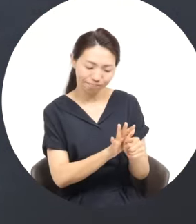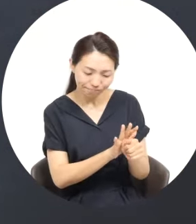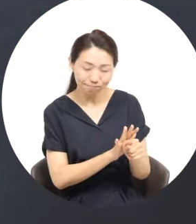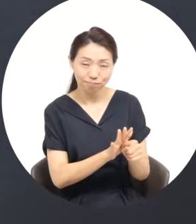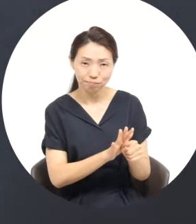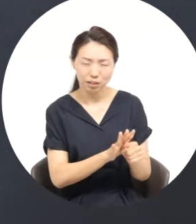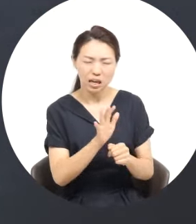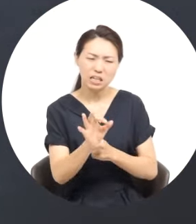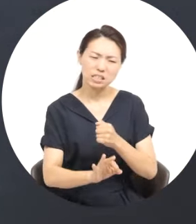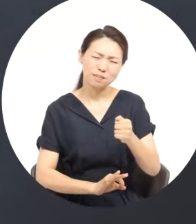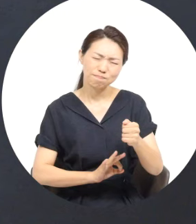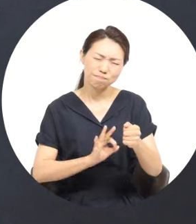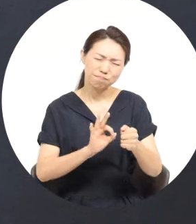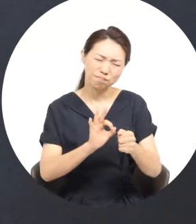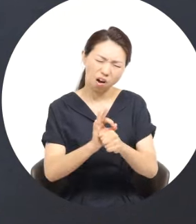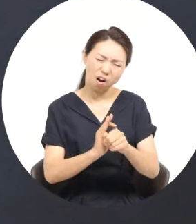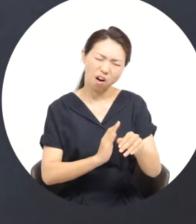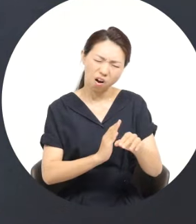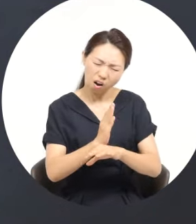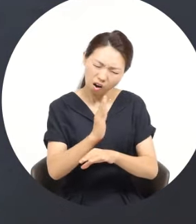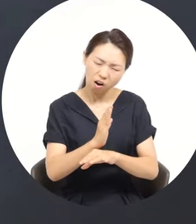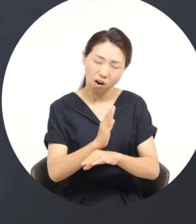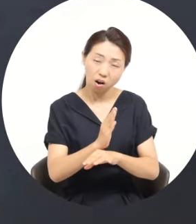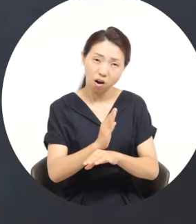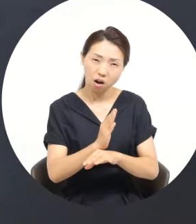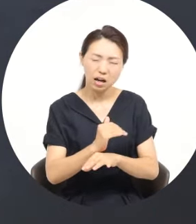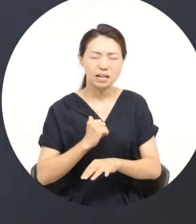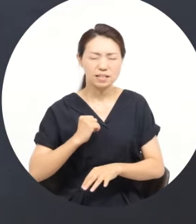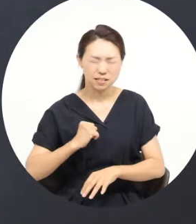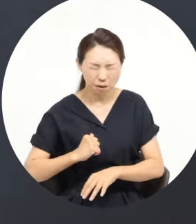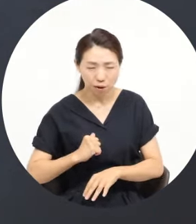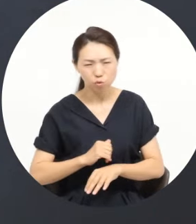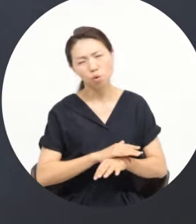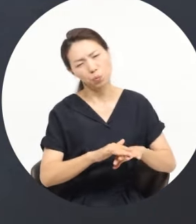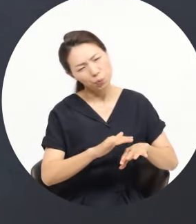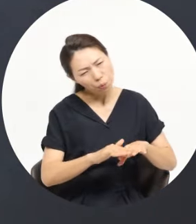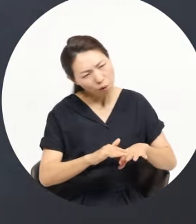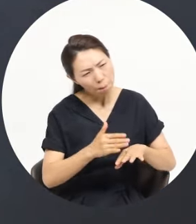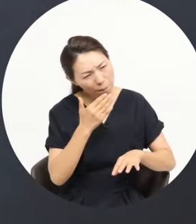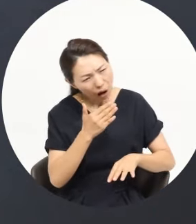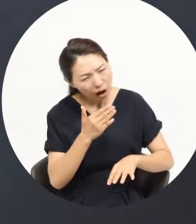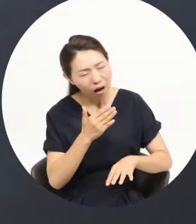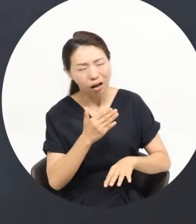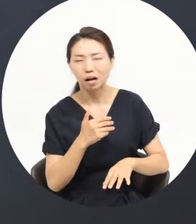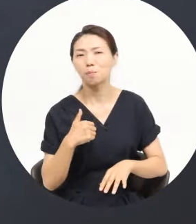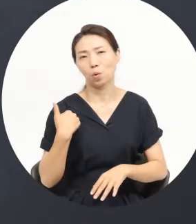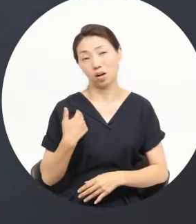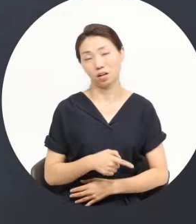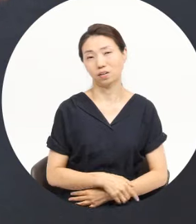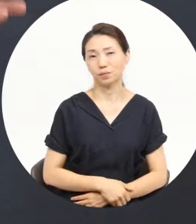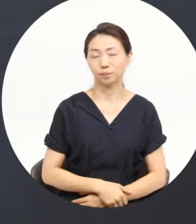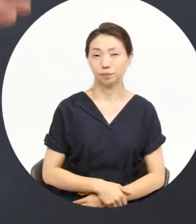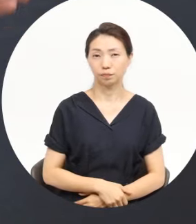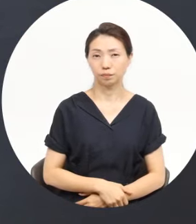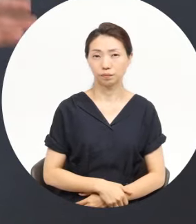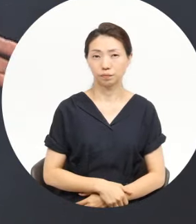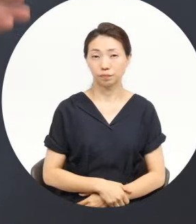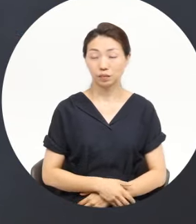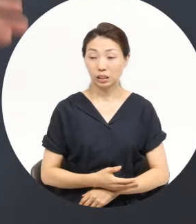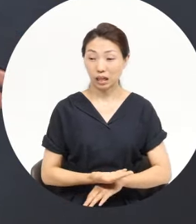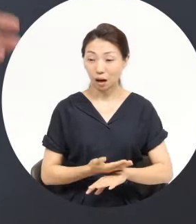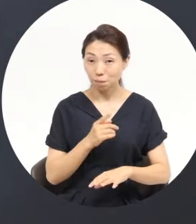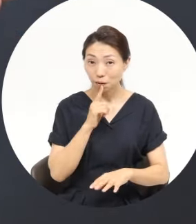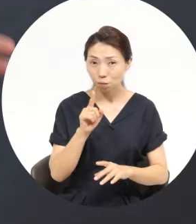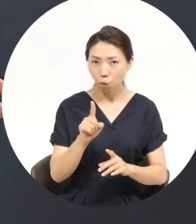받아줘야 겨우 풀릴까 말까 하다 이렇게 볼 수 있습니다. 다른 말로 하면